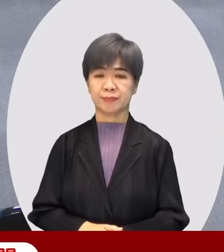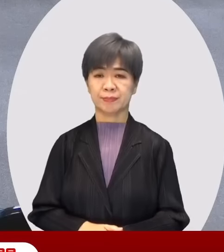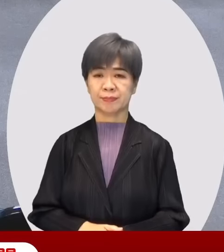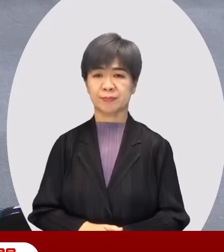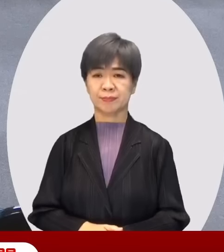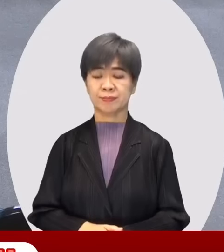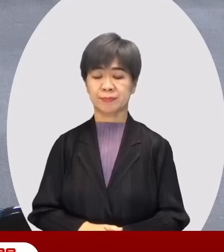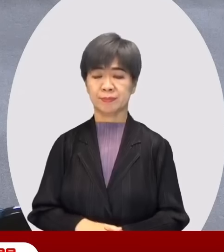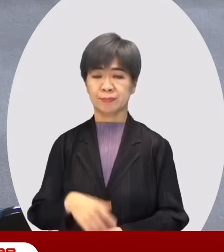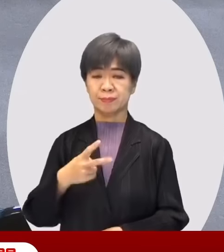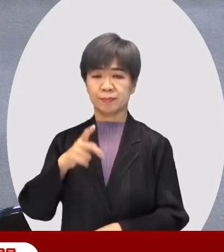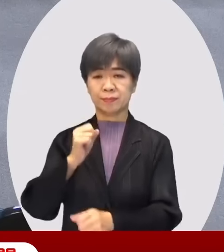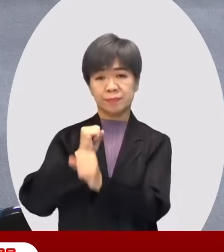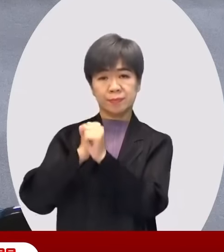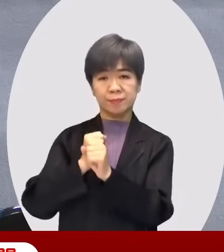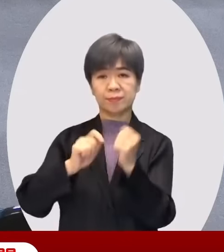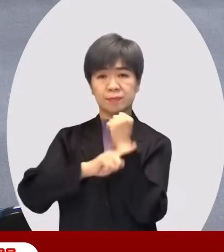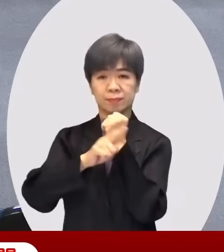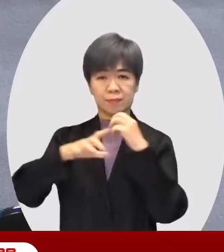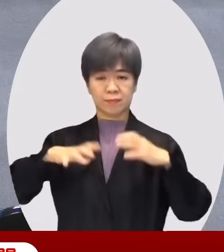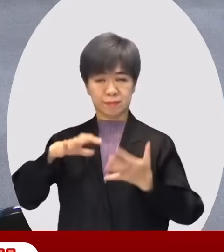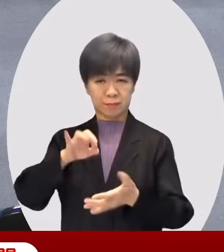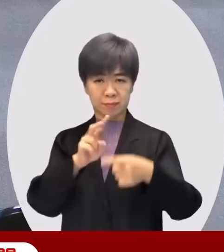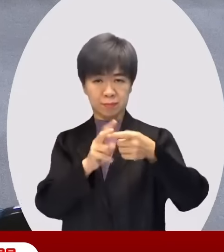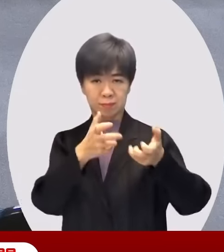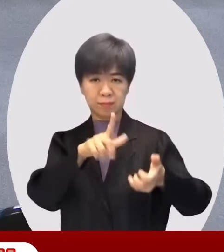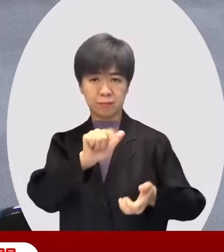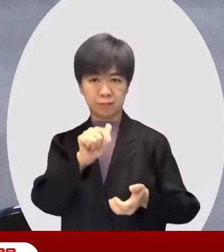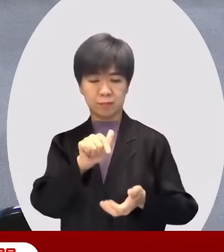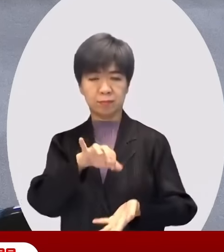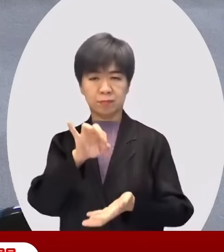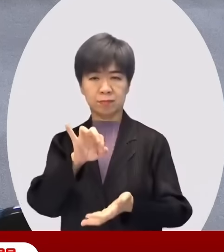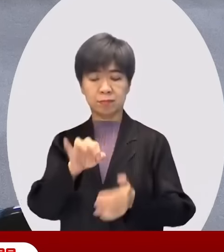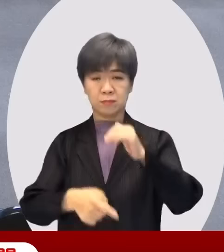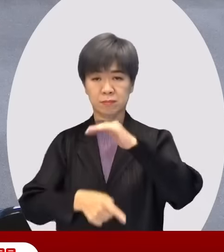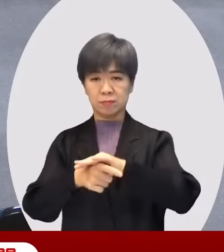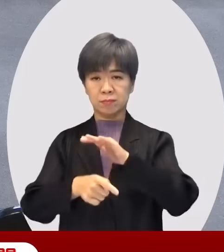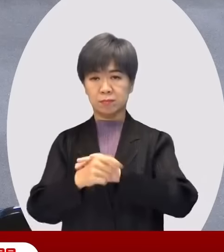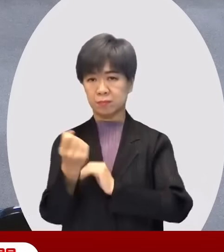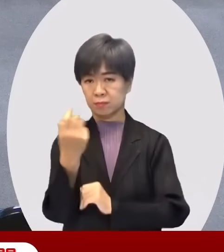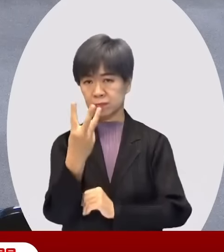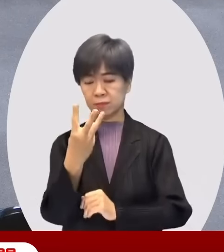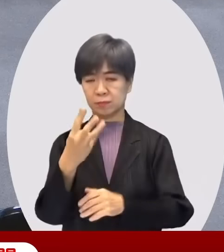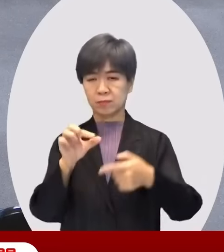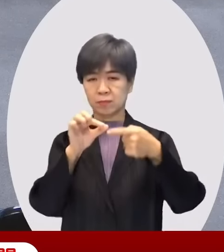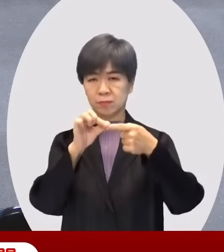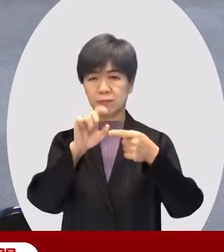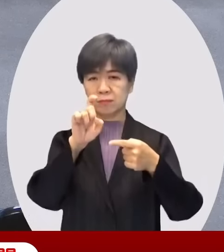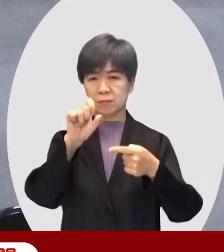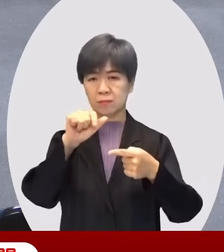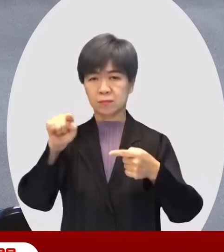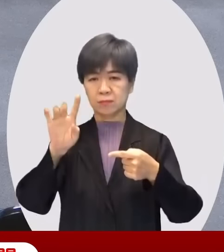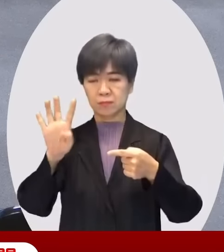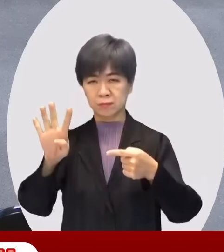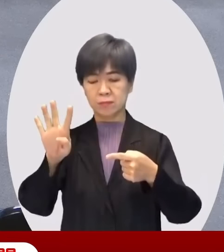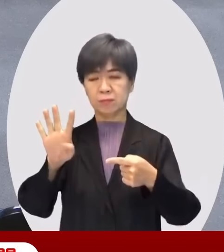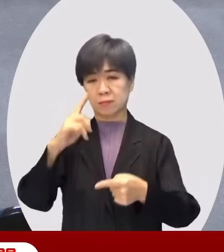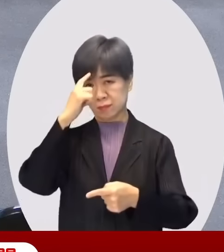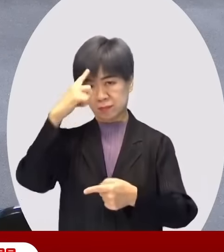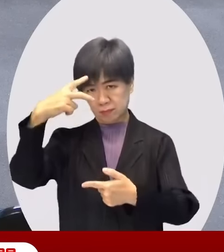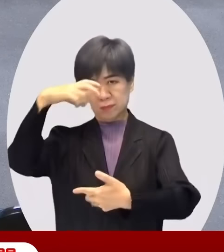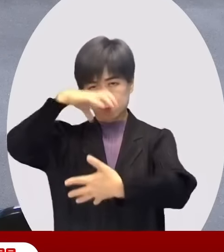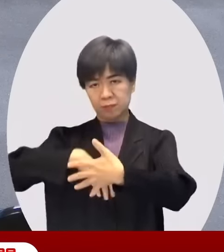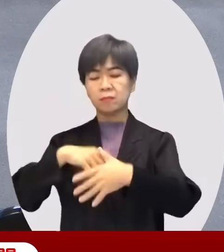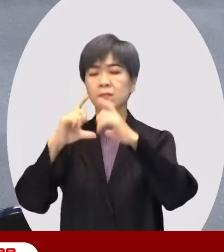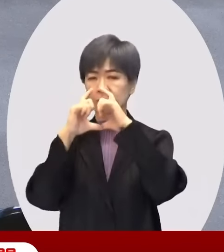于说呢，詹大法官提到说，董老师认为有三条违宪啊，第一个是十五条之四的第二项七日内